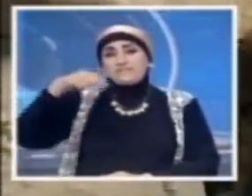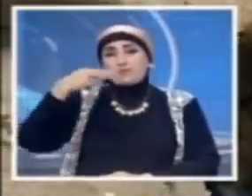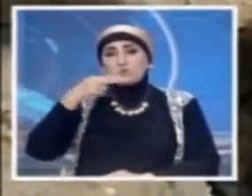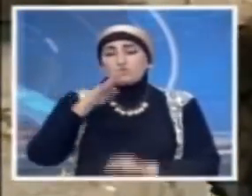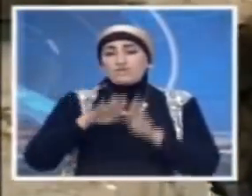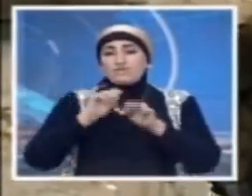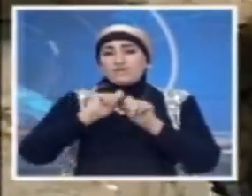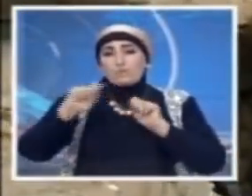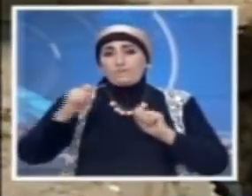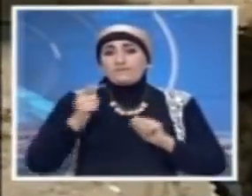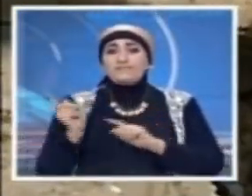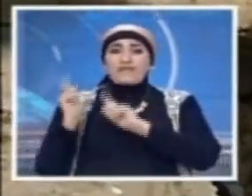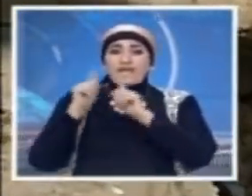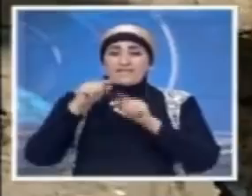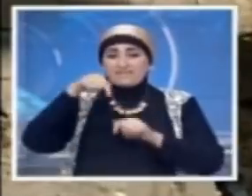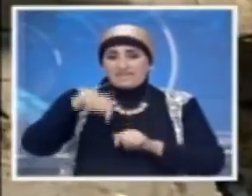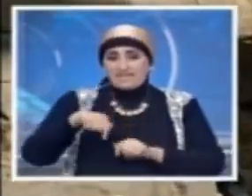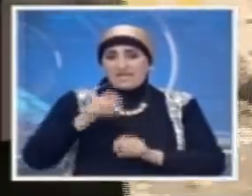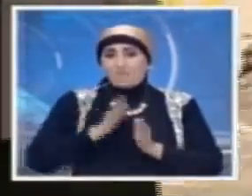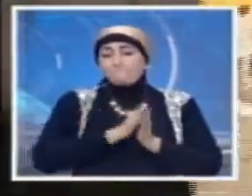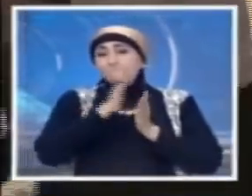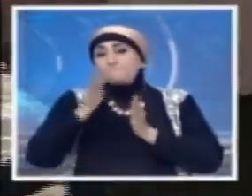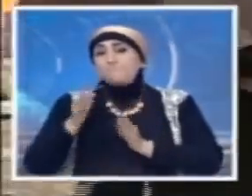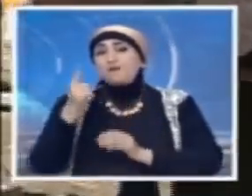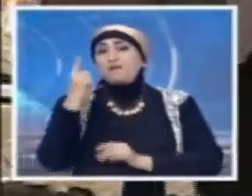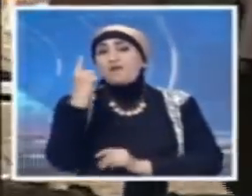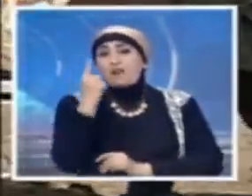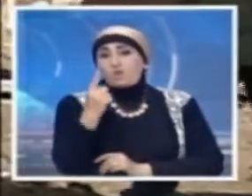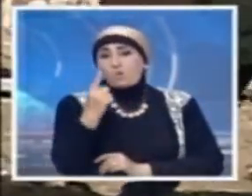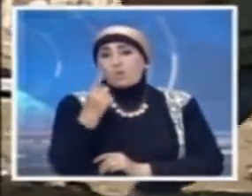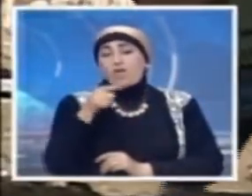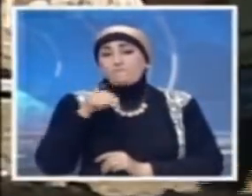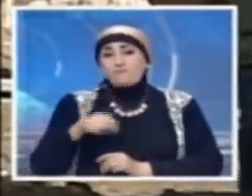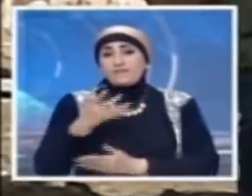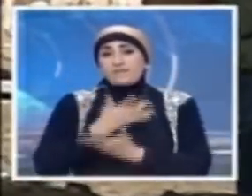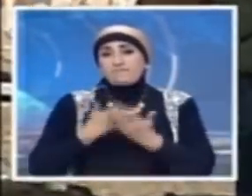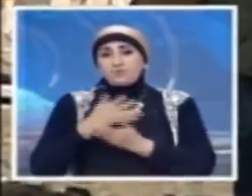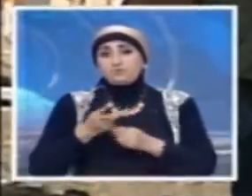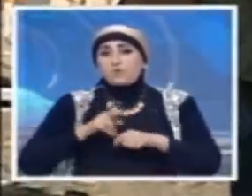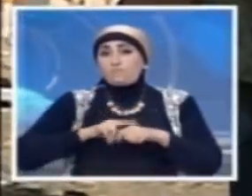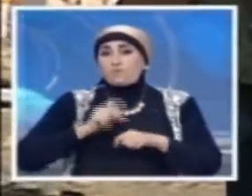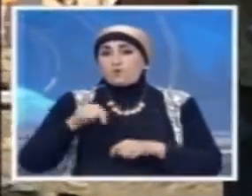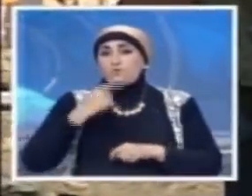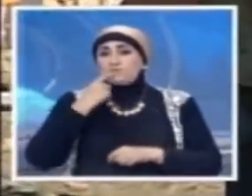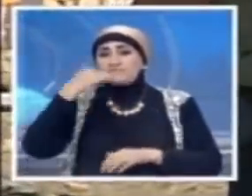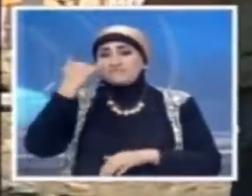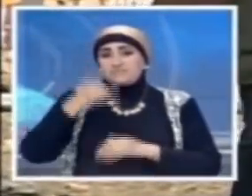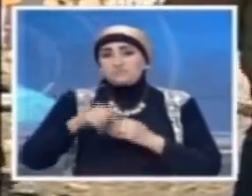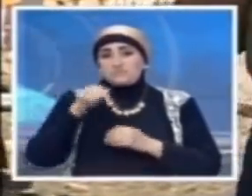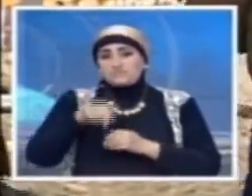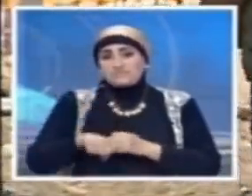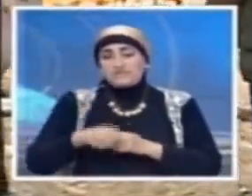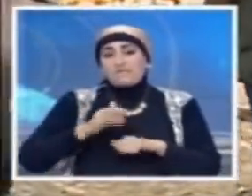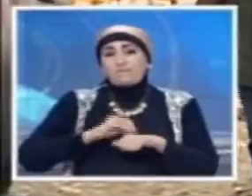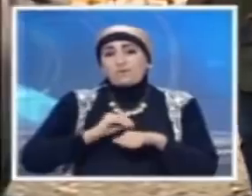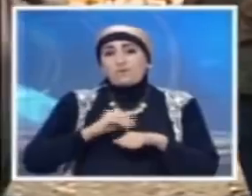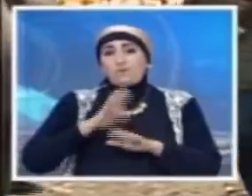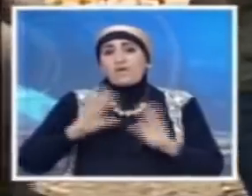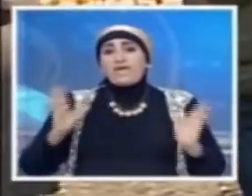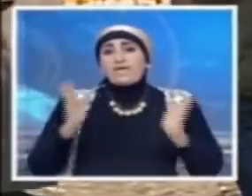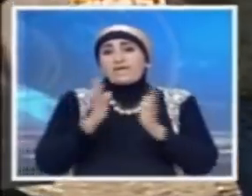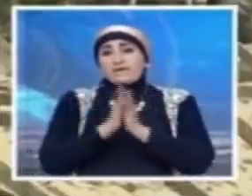8226 كيلومترا حتى الآن، وذلك في المرحلة الأولى من المشروع والتي ستنتهي بحلول منتصف العام